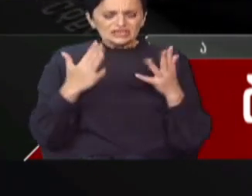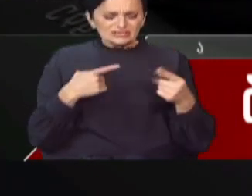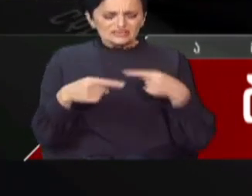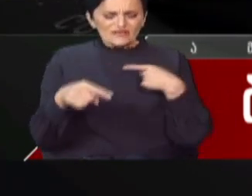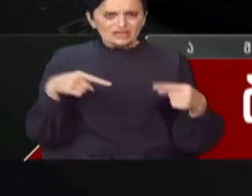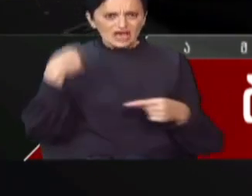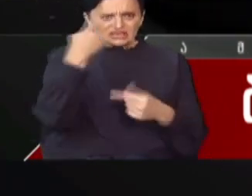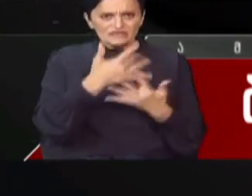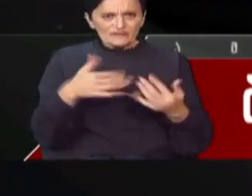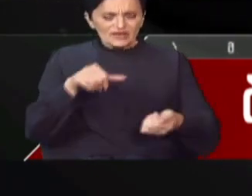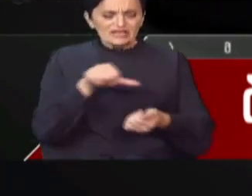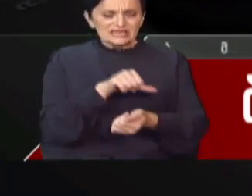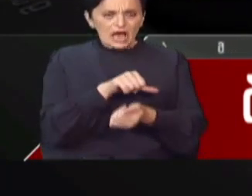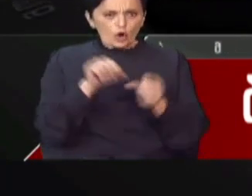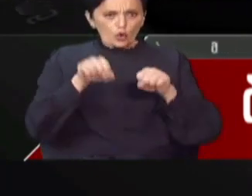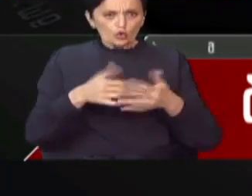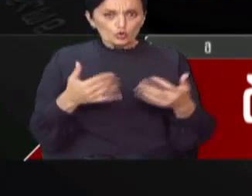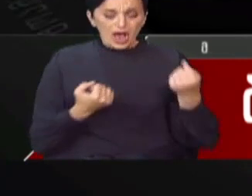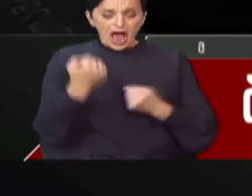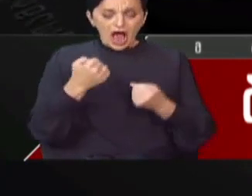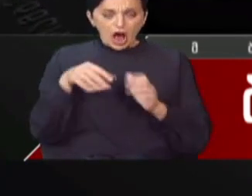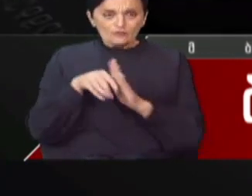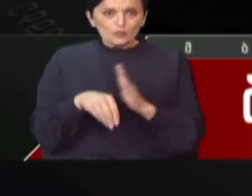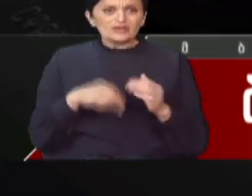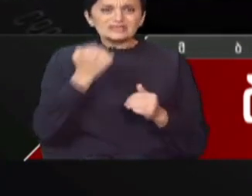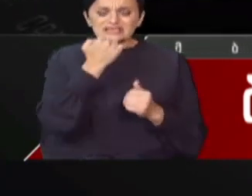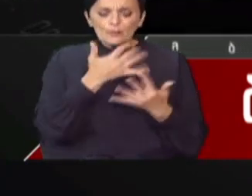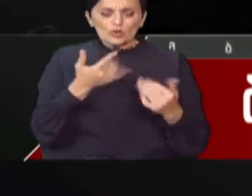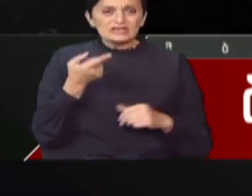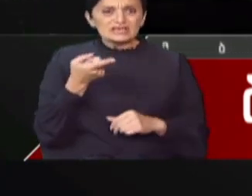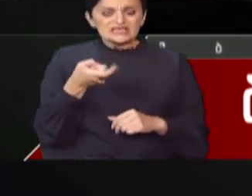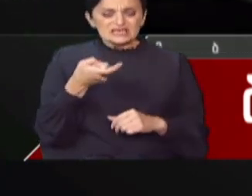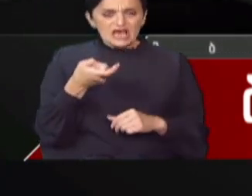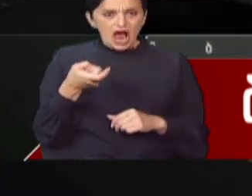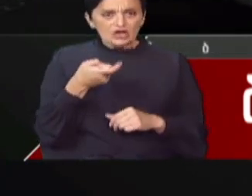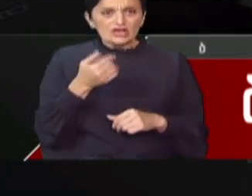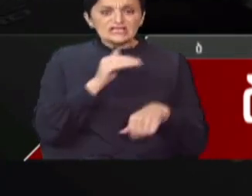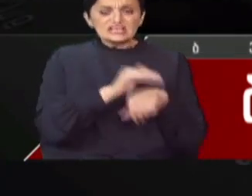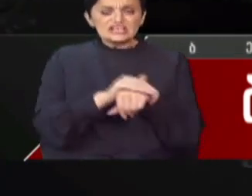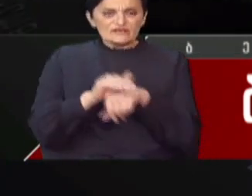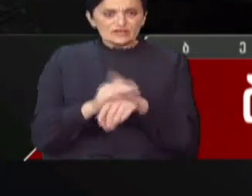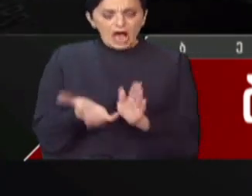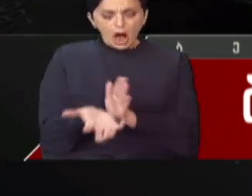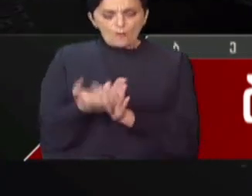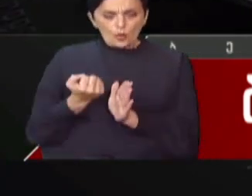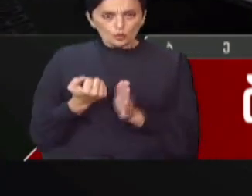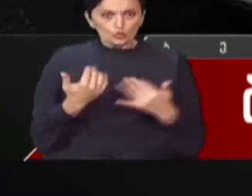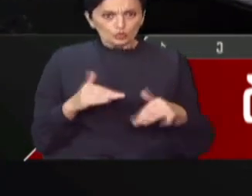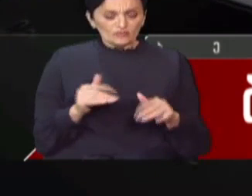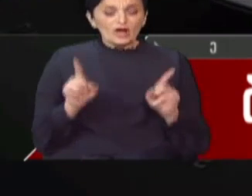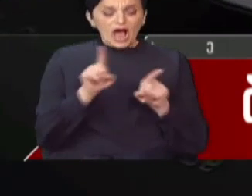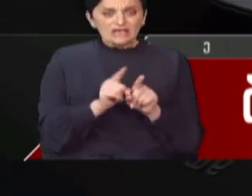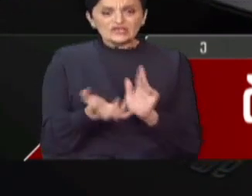სხვადასხვა სახის ნარკოტიკული საშუალება, ავტომობილები, საბრძოლო მასალა და ცეცხლსასროლი იარაღები ნივთკისებად ამოიღო.